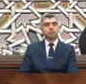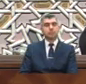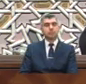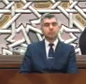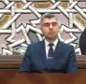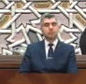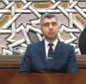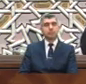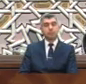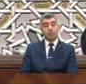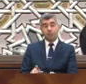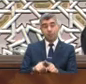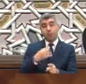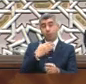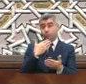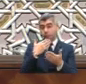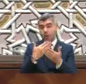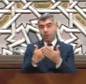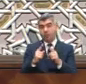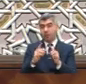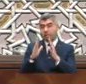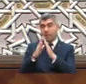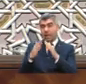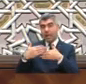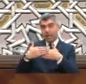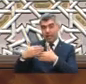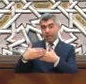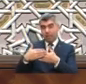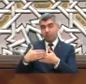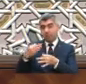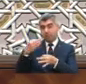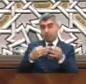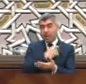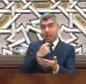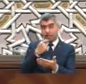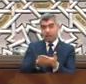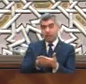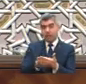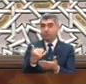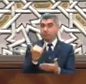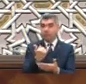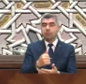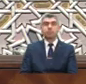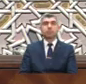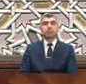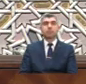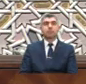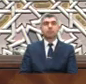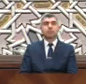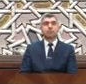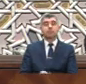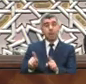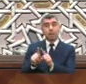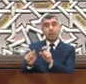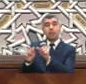أنا كنشكركم على اهتمامكم بهذا الموضوع ديال القاضي المقيم. راه مهم جدا القاضي المقيم، لأنه هادو هما المواطنين